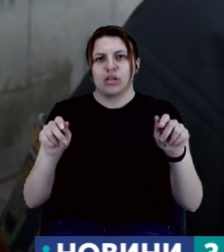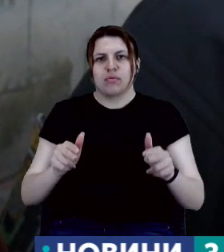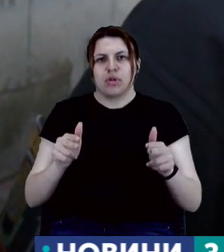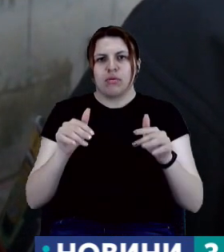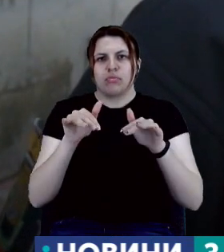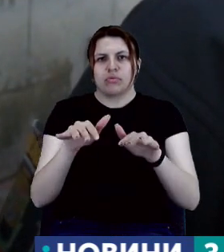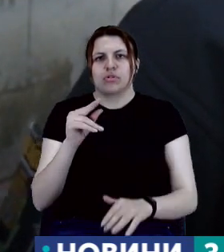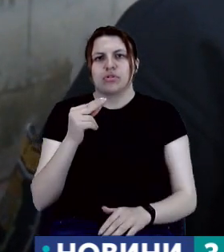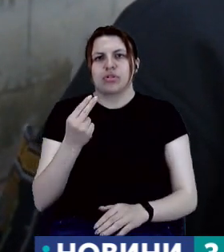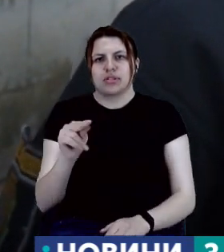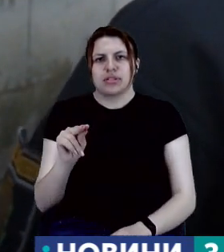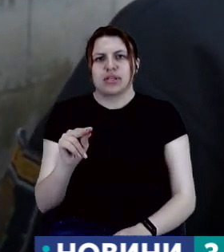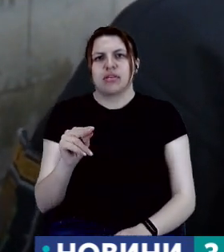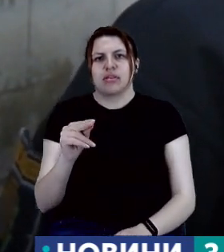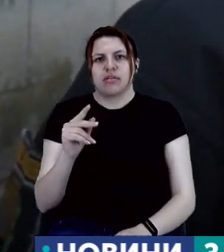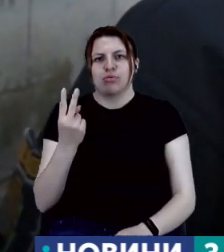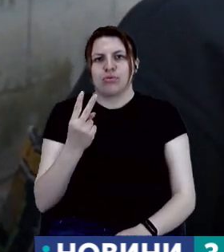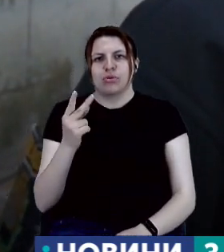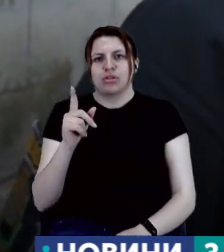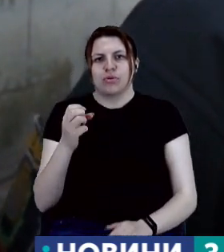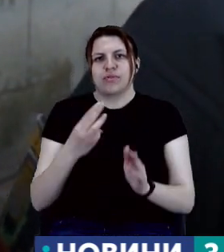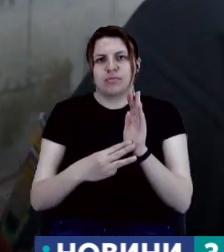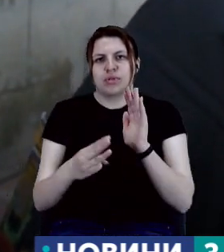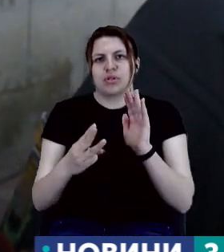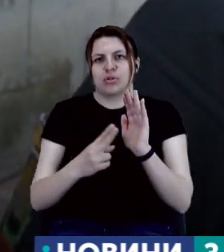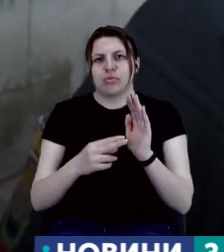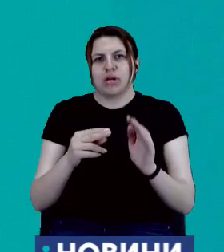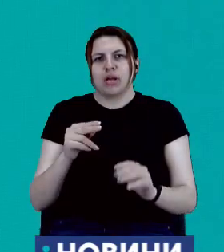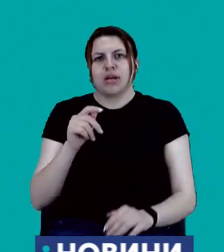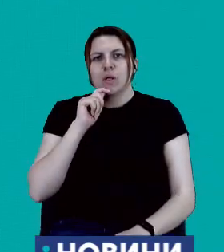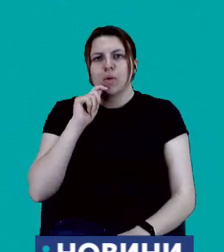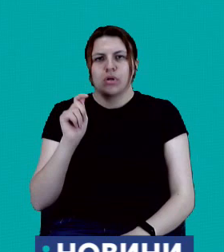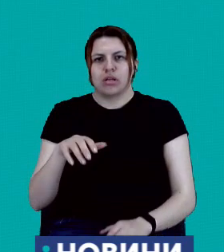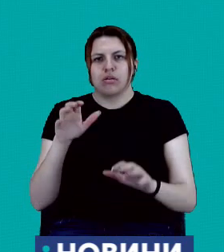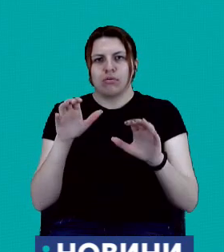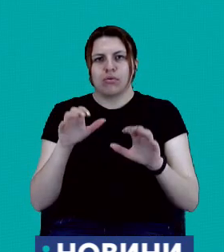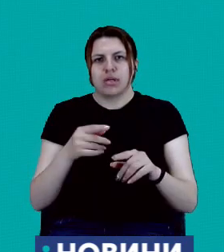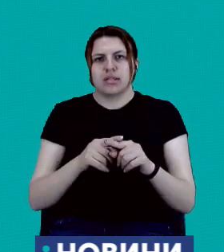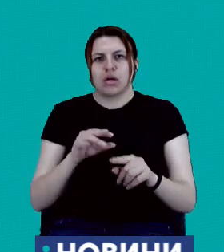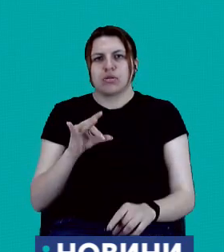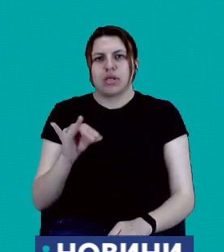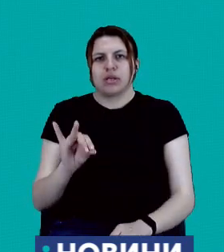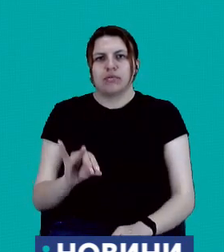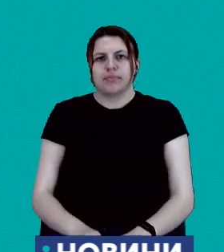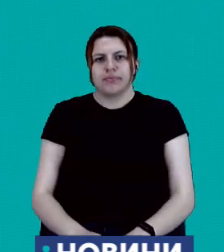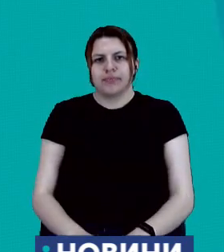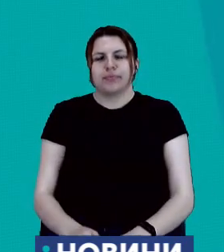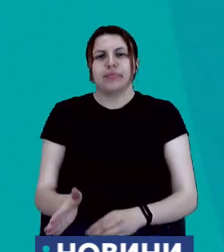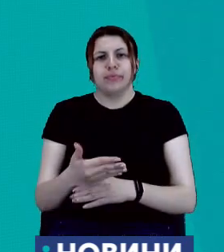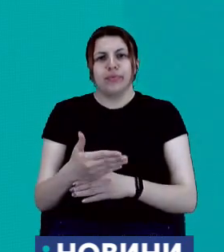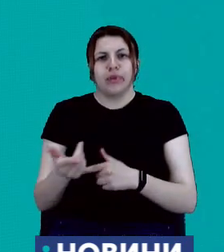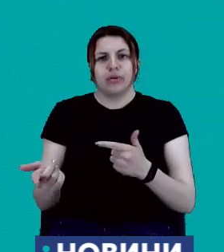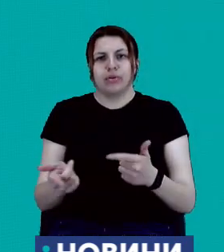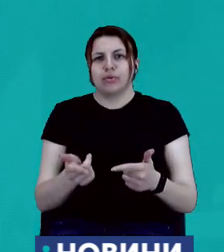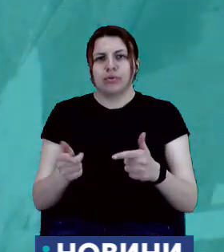2 статті 187 Кримінального кодексу України. Це розбій. У Маріуполі готуються відновити